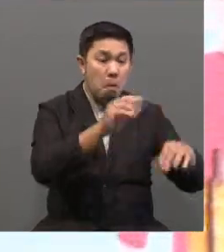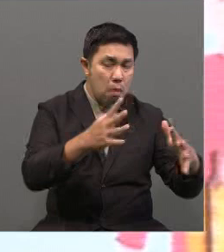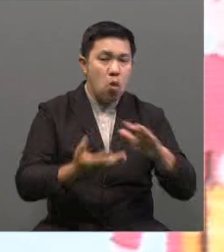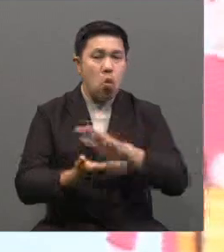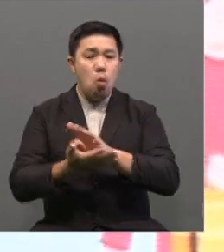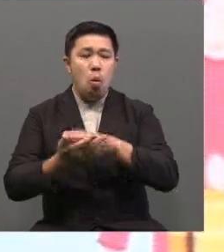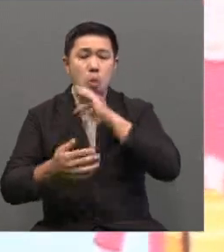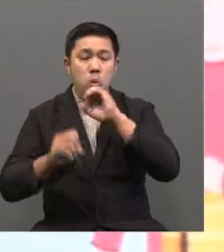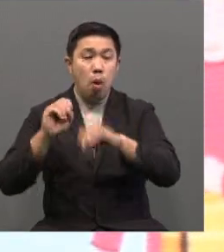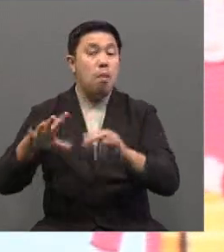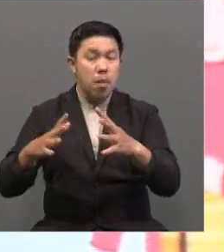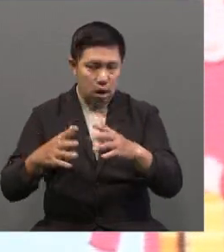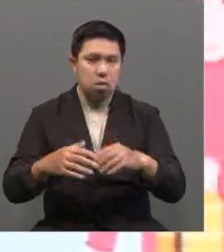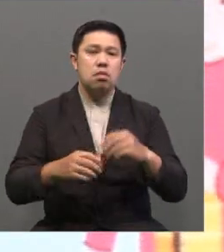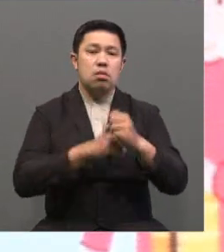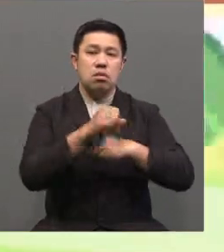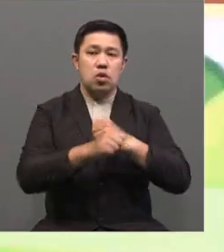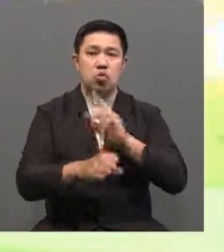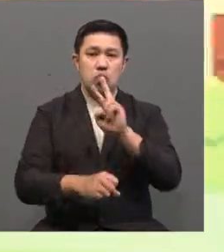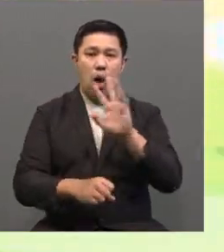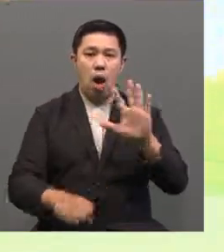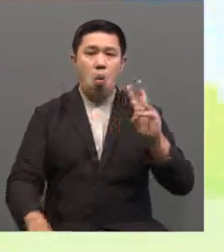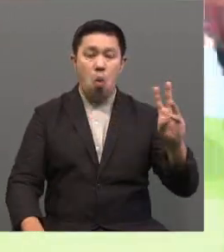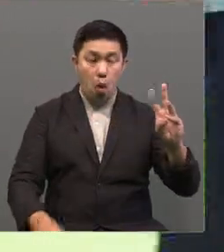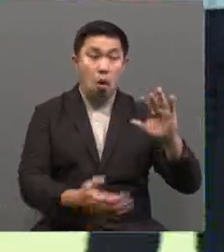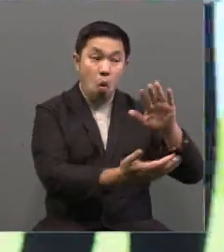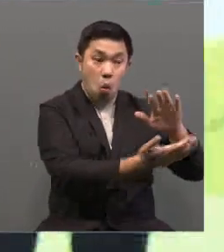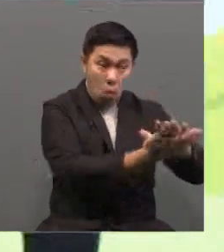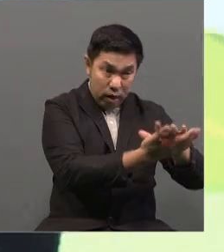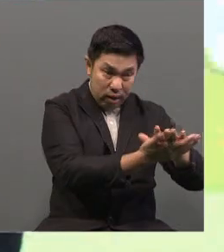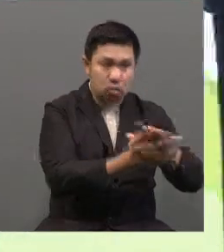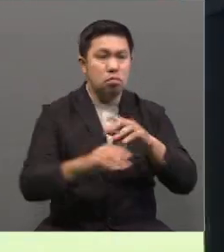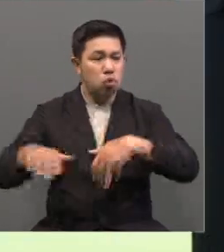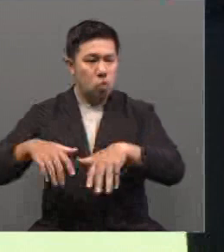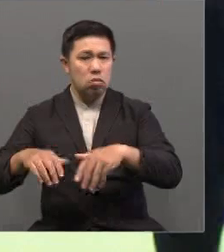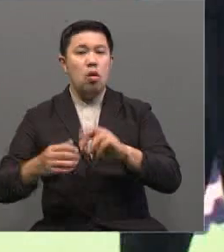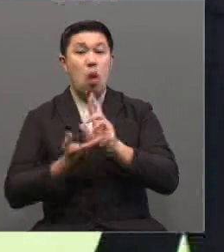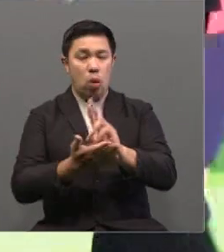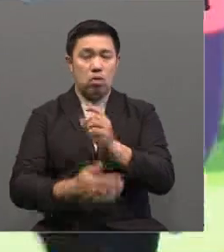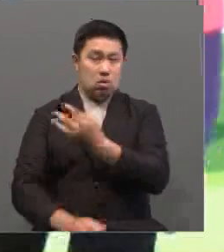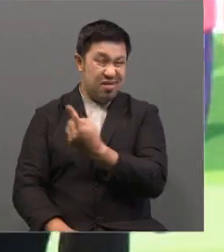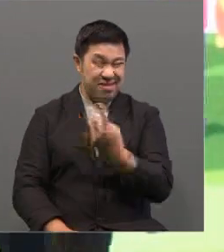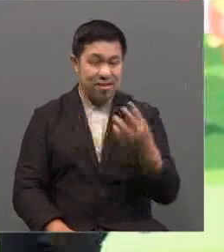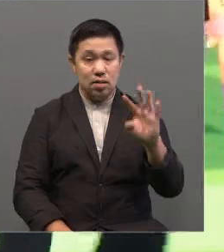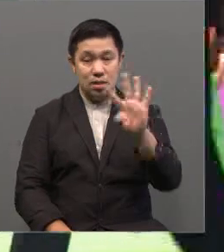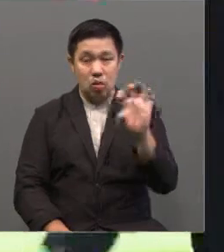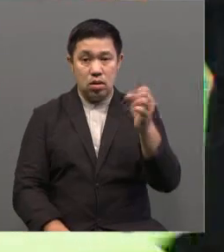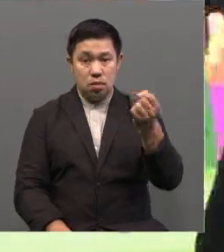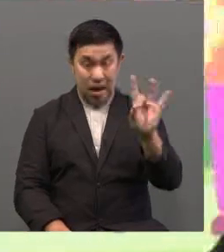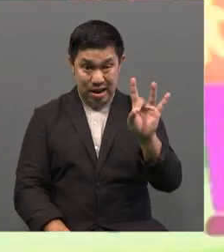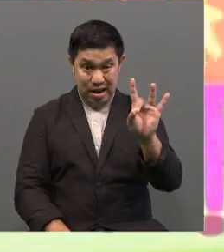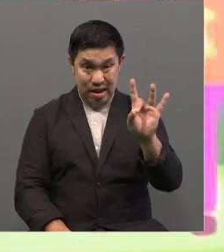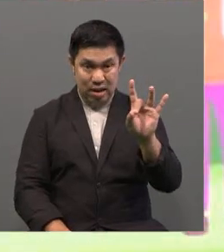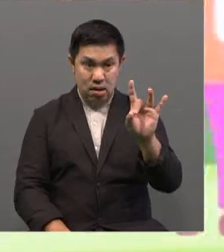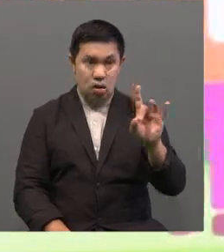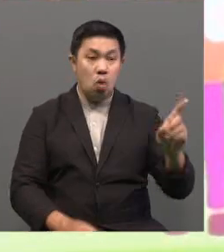2566ให้กับชุมชนแล้วก็โรงเรียนปลอดขยะที่ผ่านการคัดเลือกรอบแรกมา418รางวัลนะครับใน418เนี่ยแบ่งเป็น